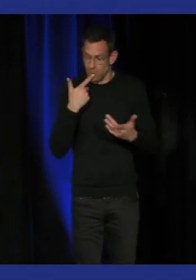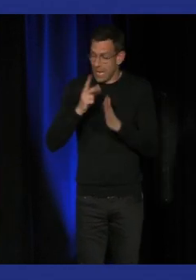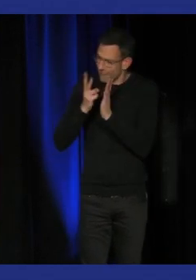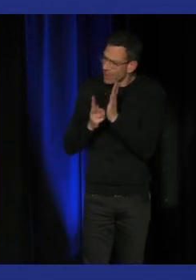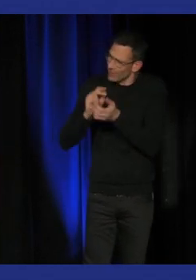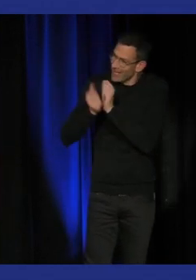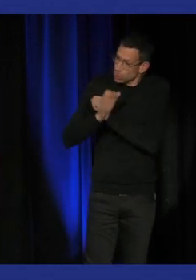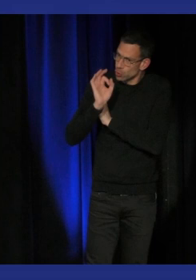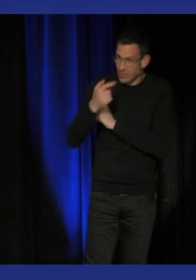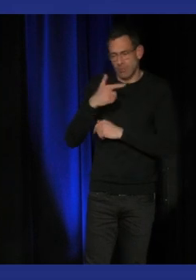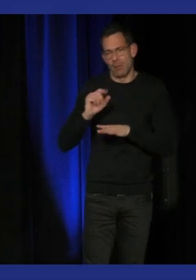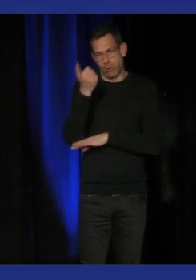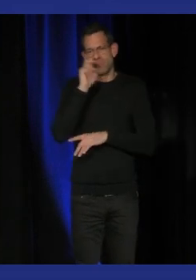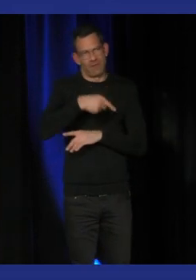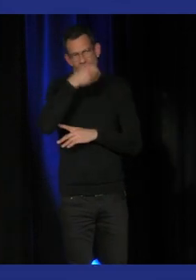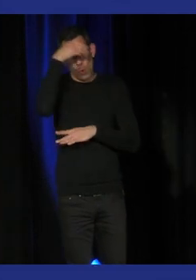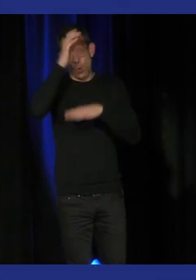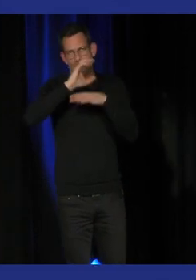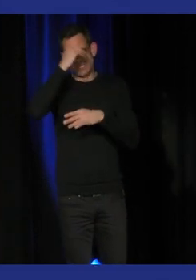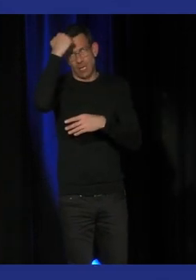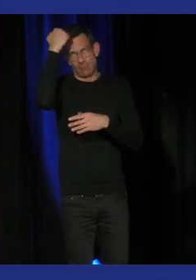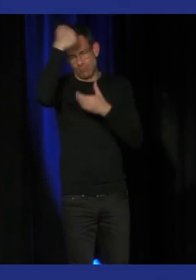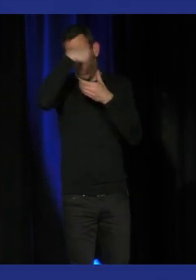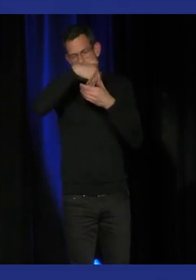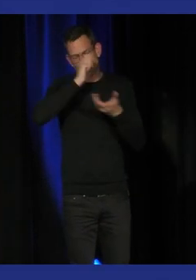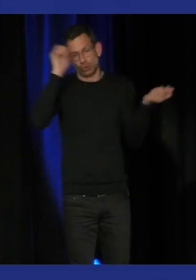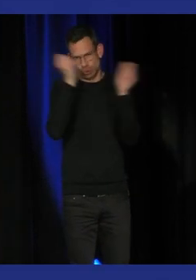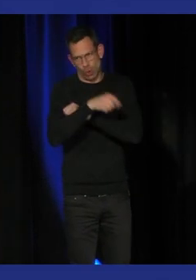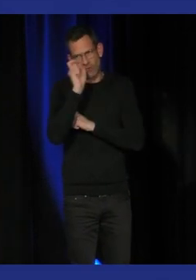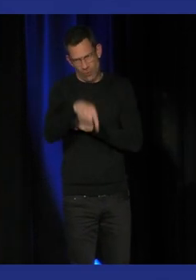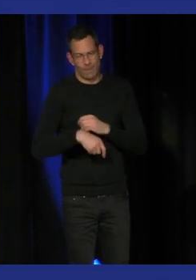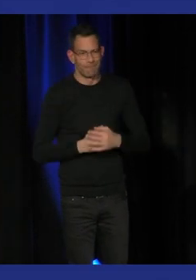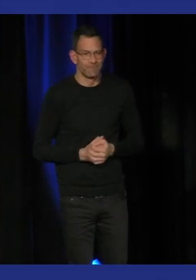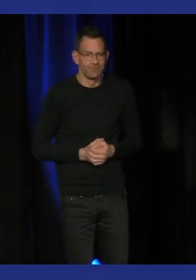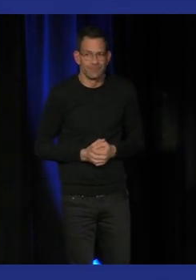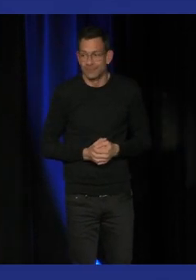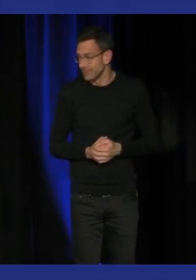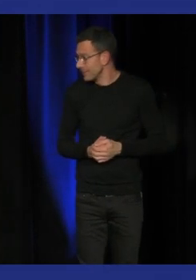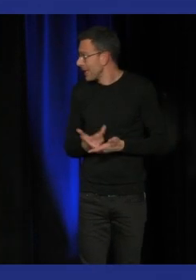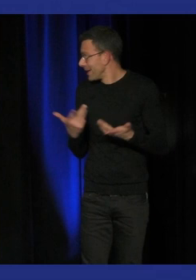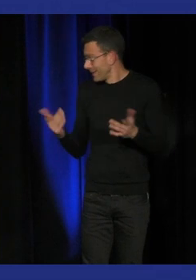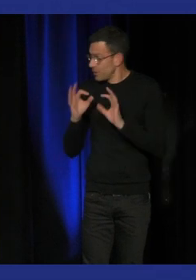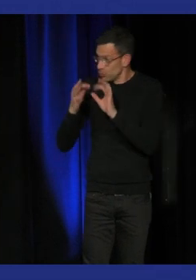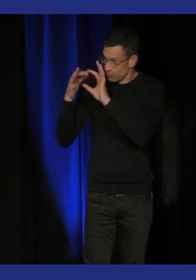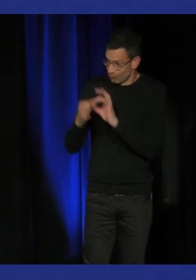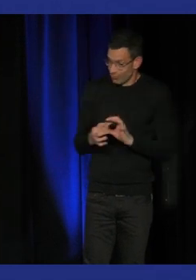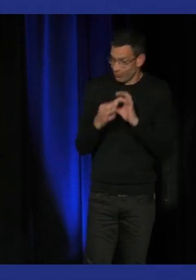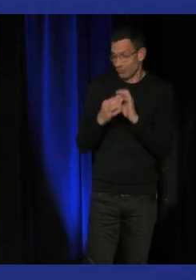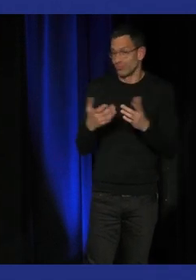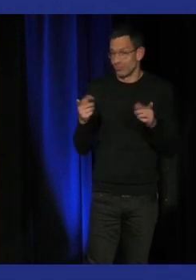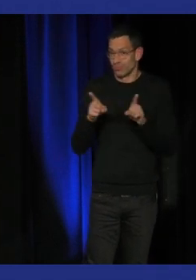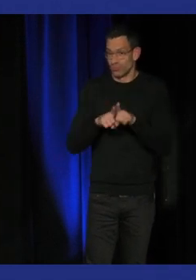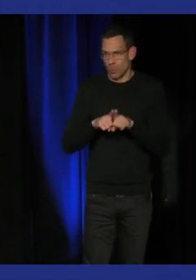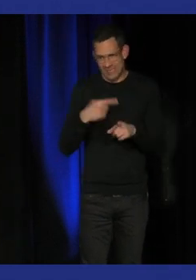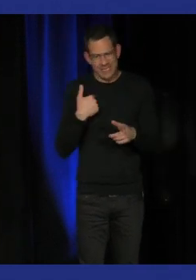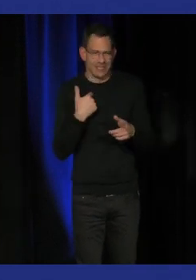conceptualisation des choses qui est importante à travailler. Pour faire le pont, arriver à concevoir différemment, les mots